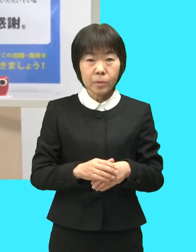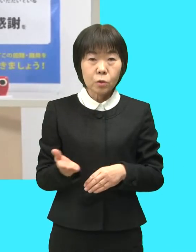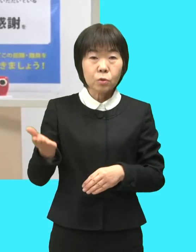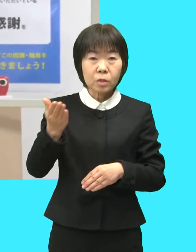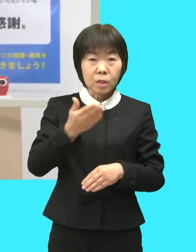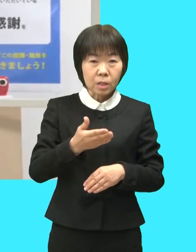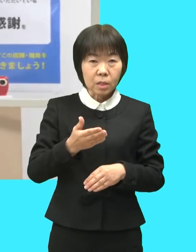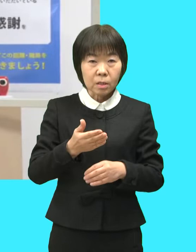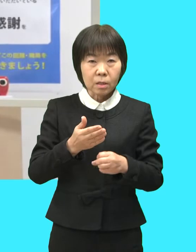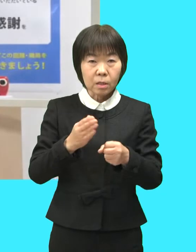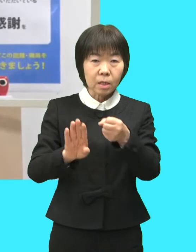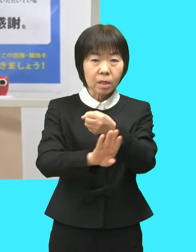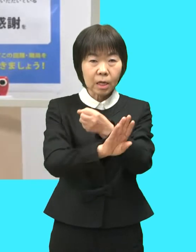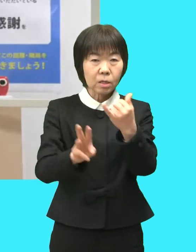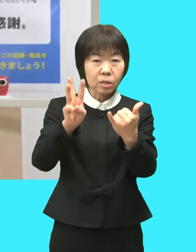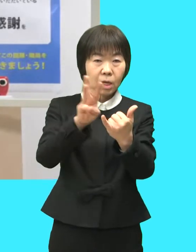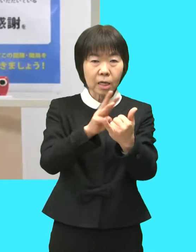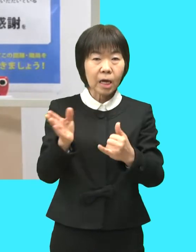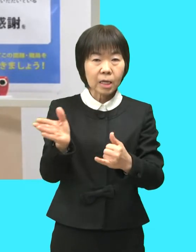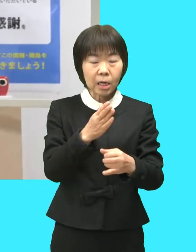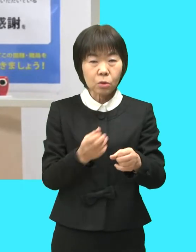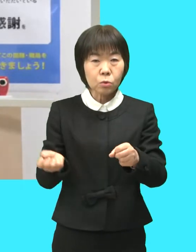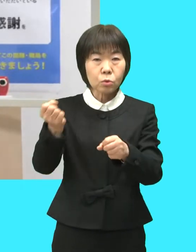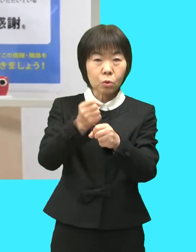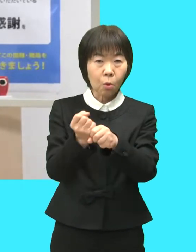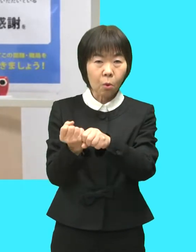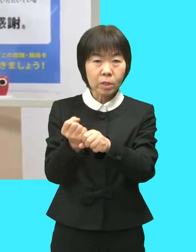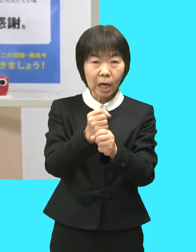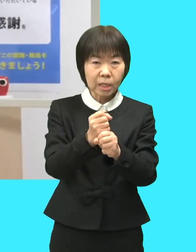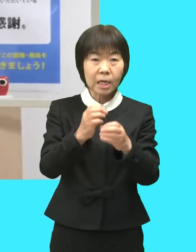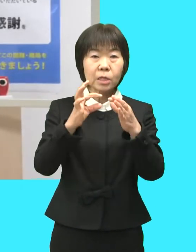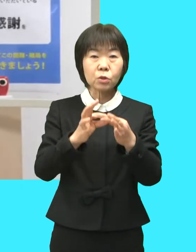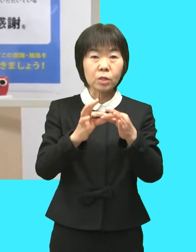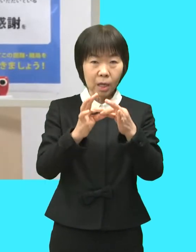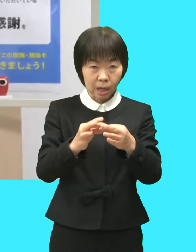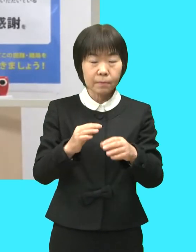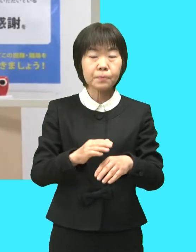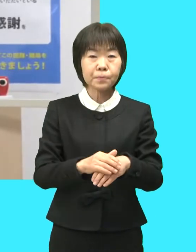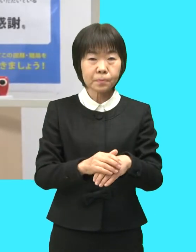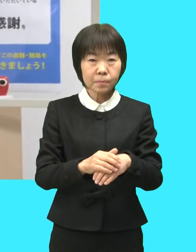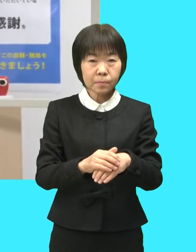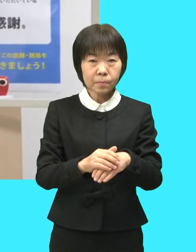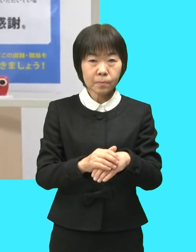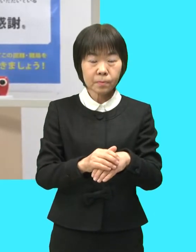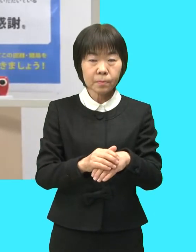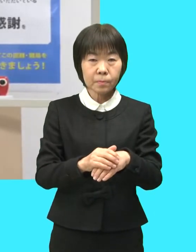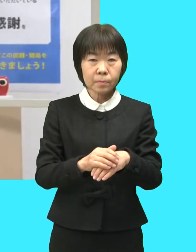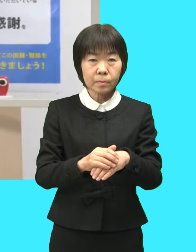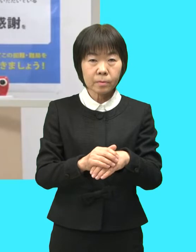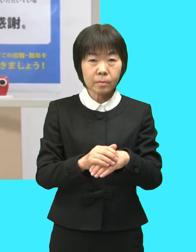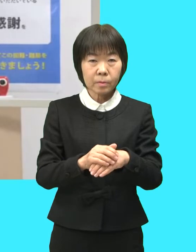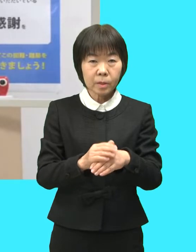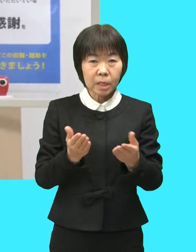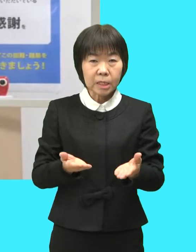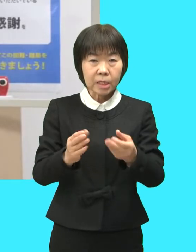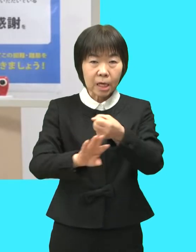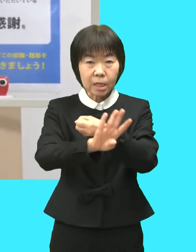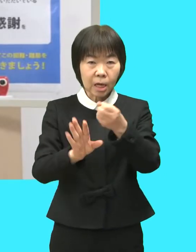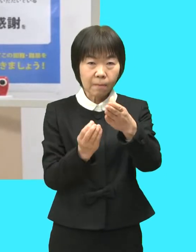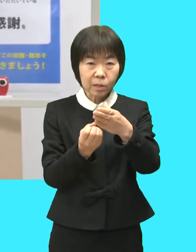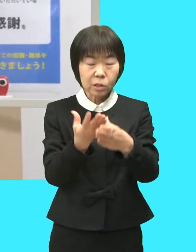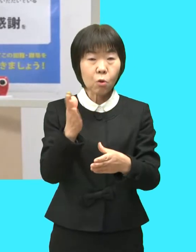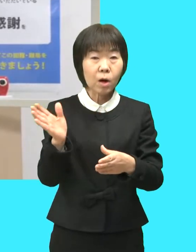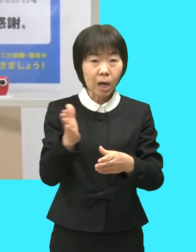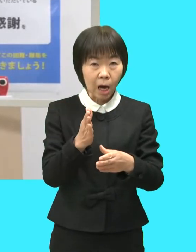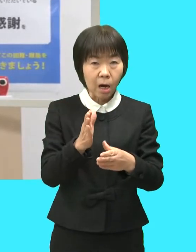次に、原子力災害からの復興再生についてであります。震災原発事故